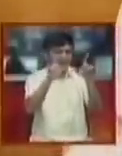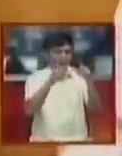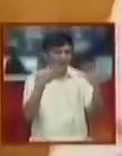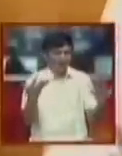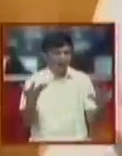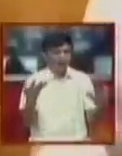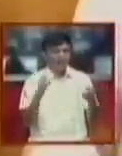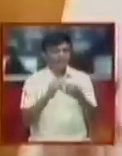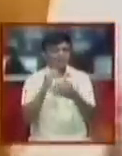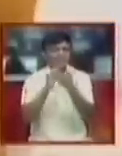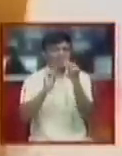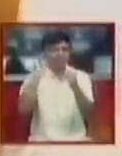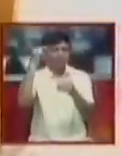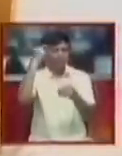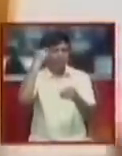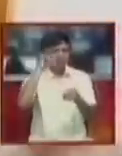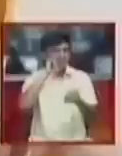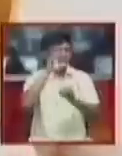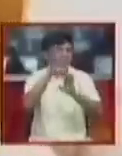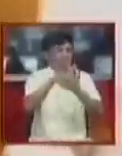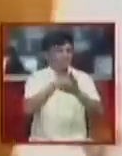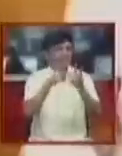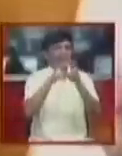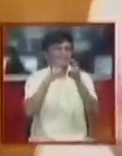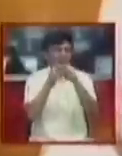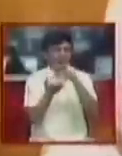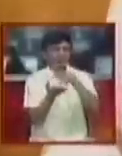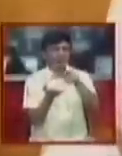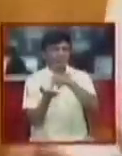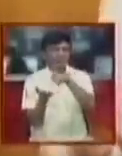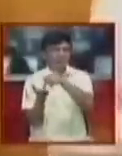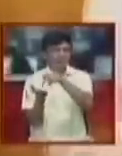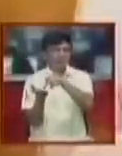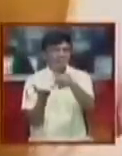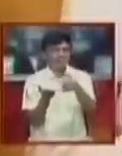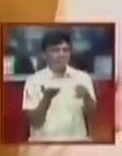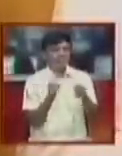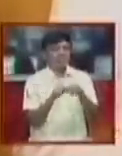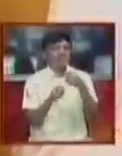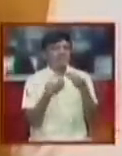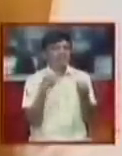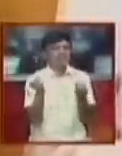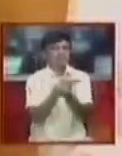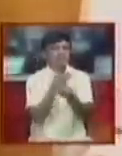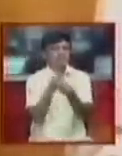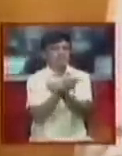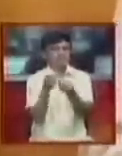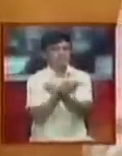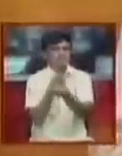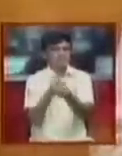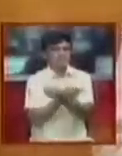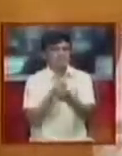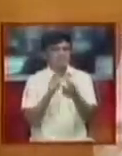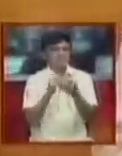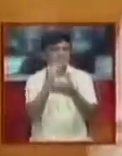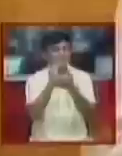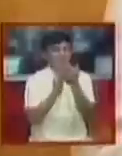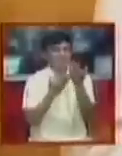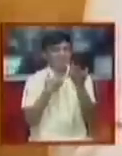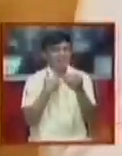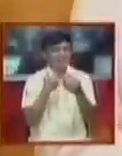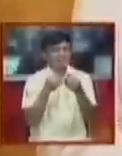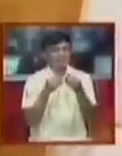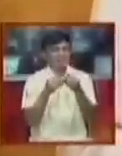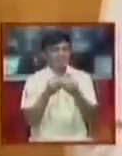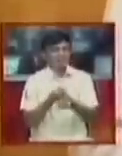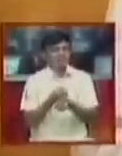ng gobyernong hindi nakalista sa plantilla. 55 ghost entry ang tinanggal sa payroll, ang dating paulit-ulit na